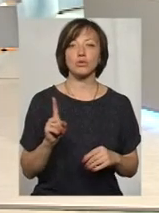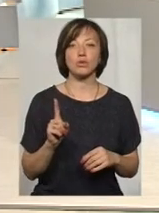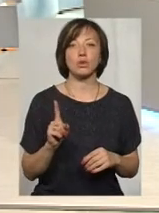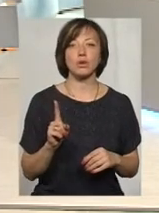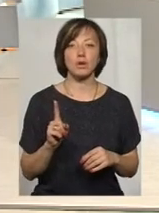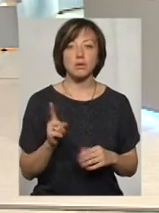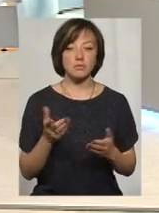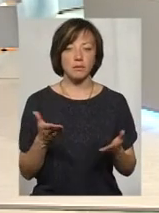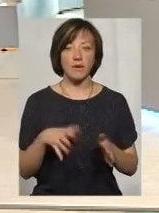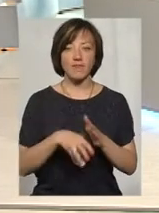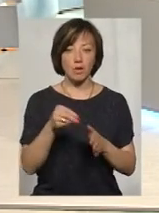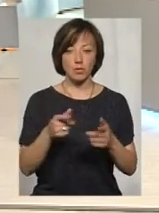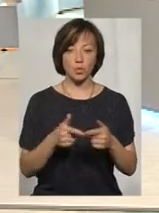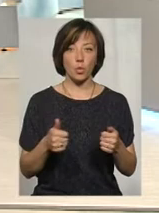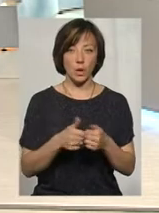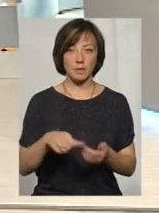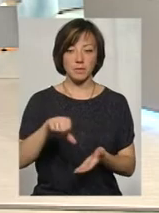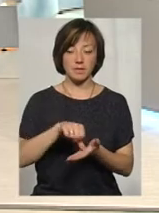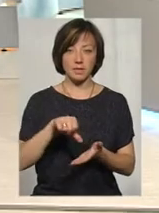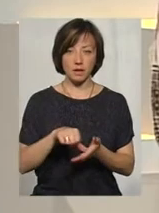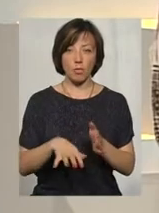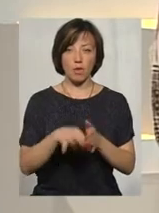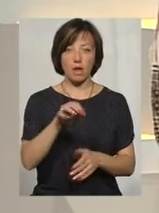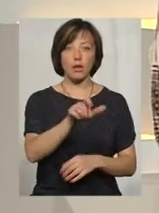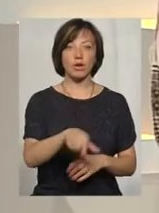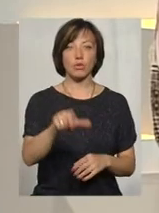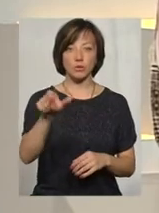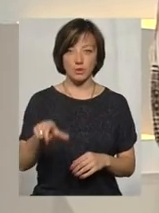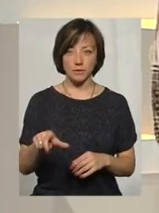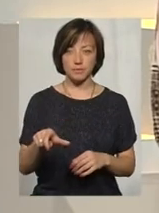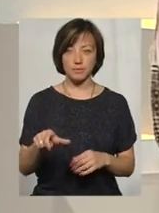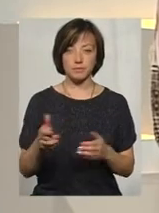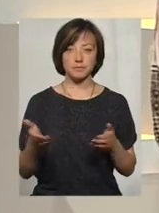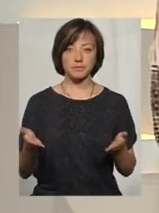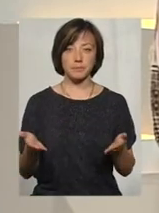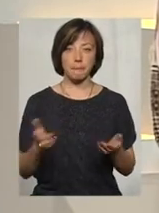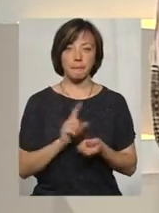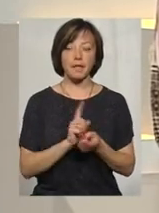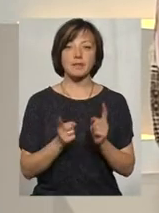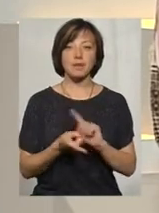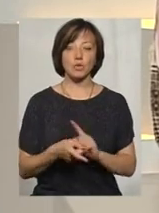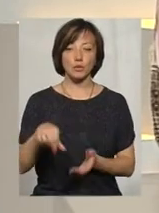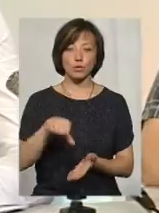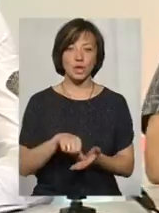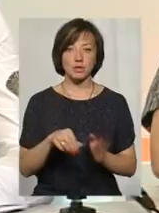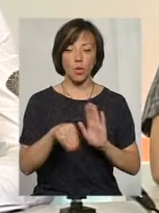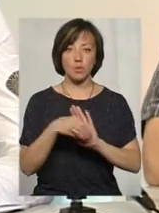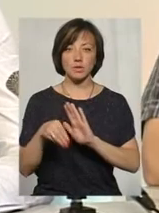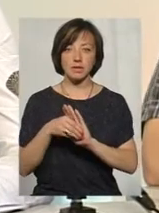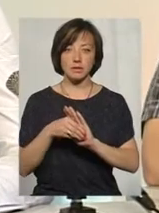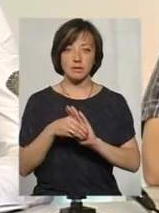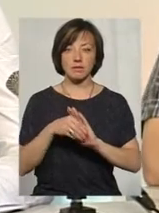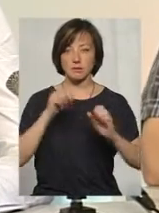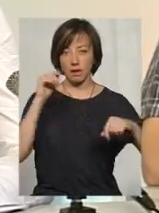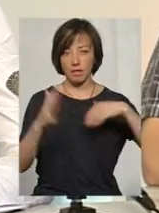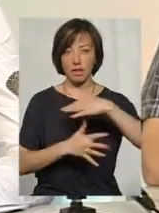виборчі органи, представники, яких обрали люди, ну, стають фігурантами корупційних